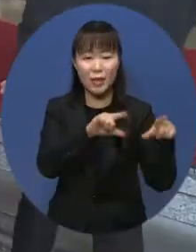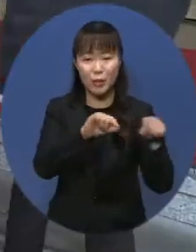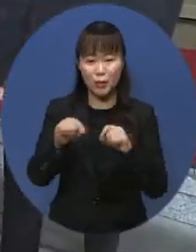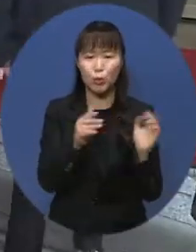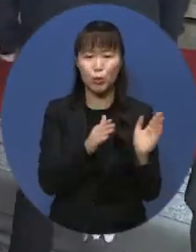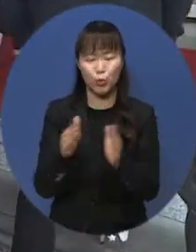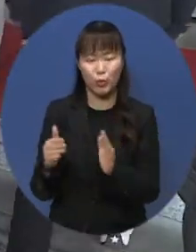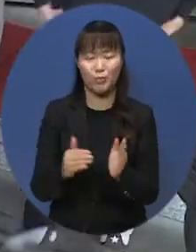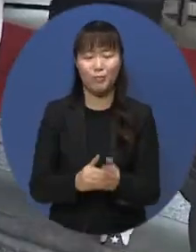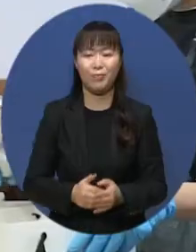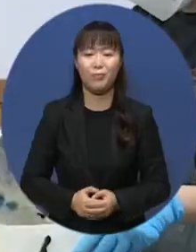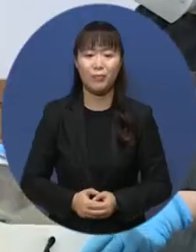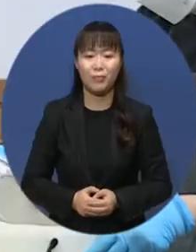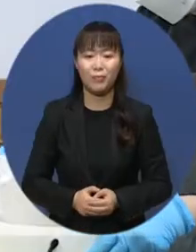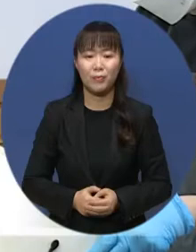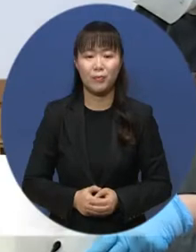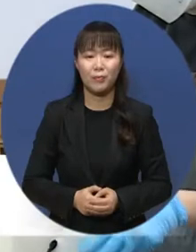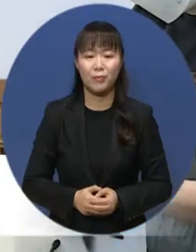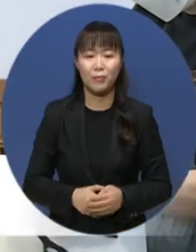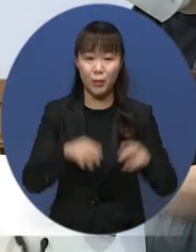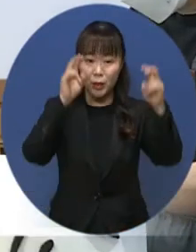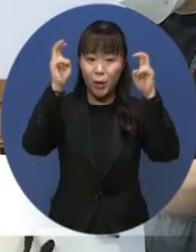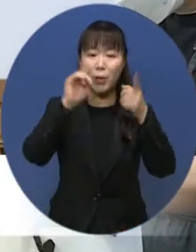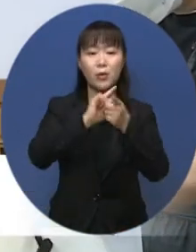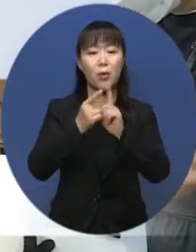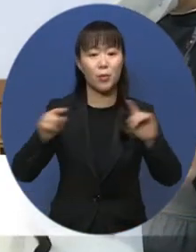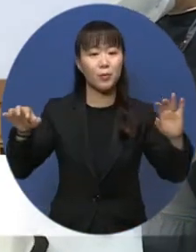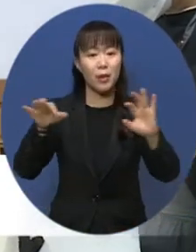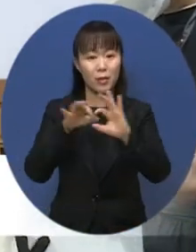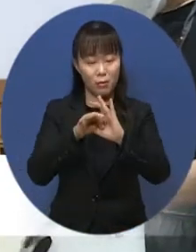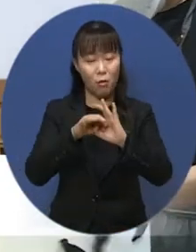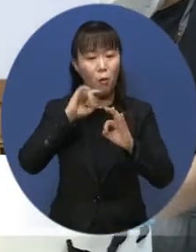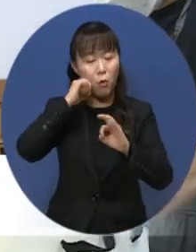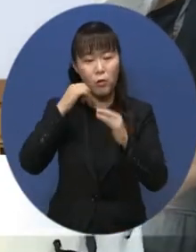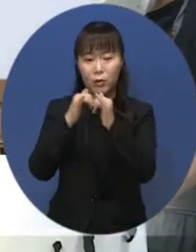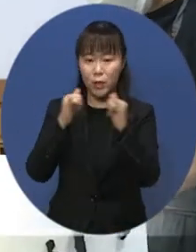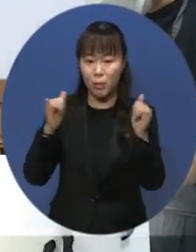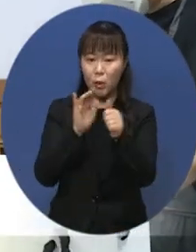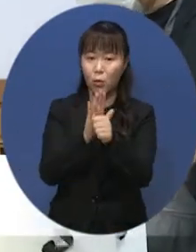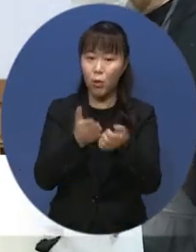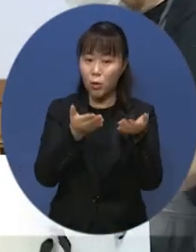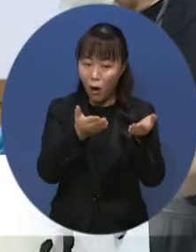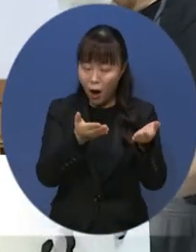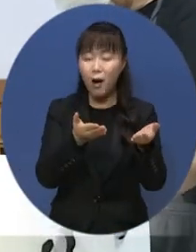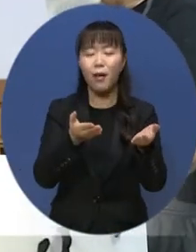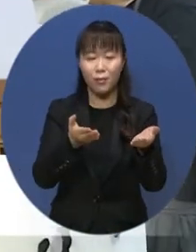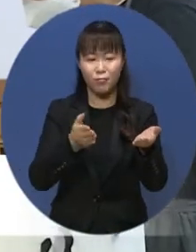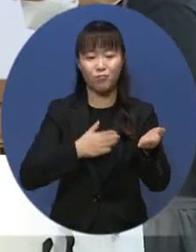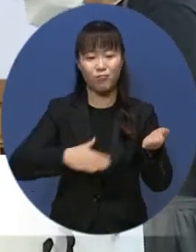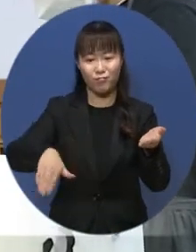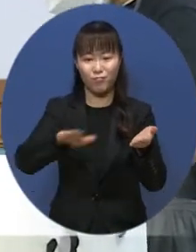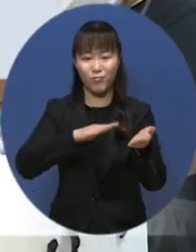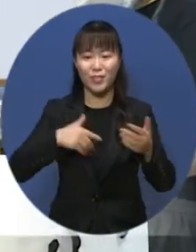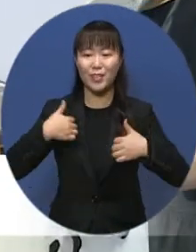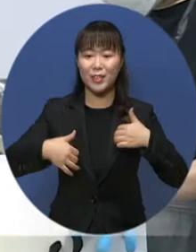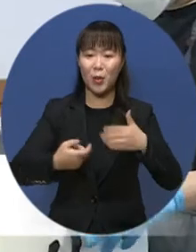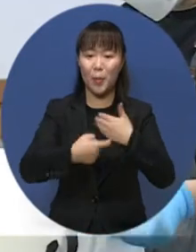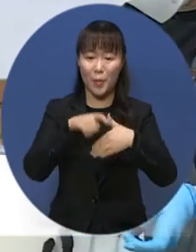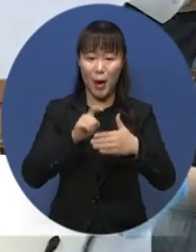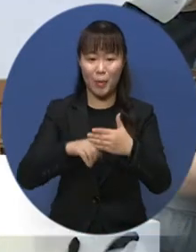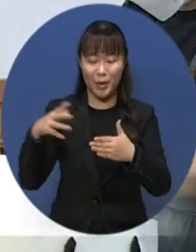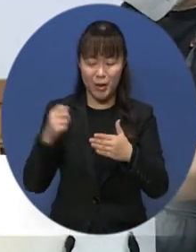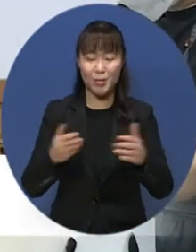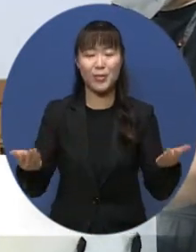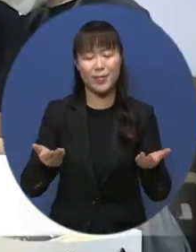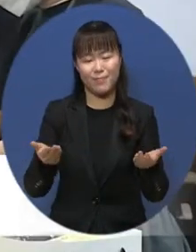준비 되고 있습니다 기업과 영계에서 취약해 책의 도움을 지신 다 아니까 저희 부터 열심히 즐거운 마음으로